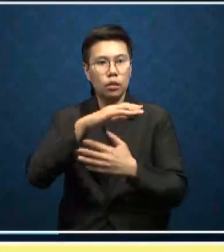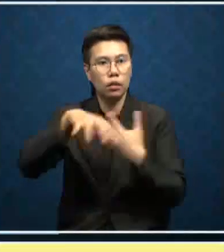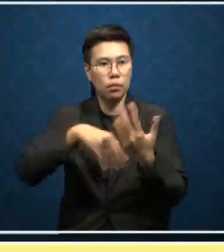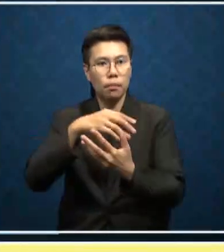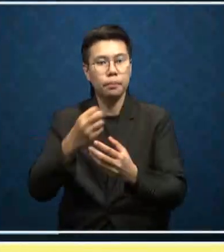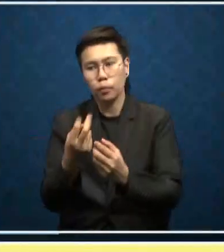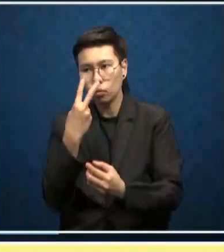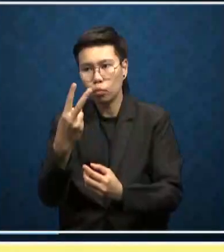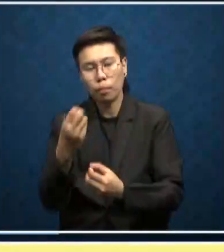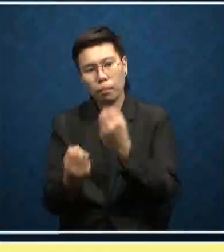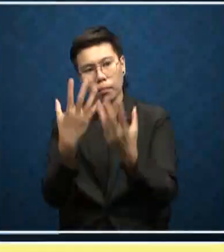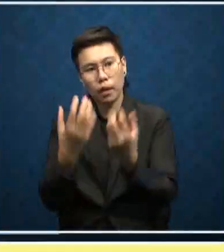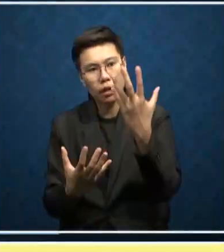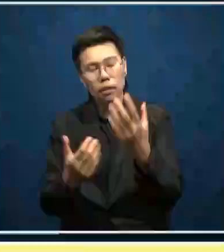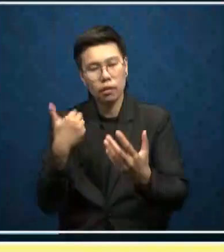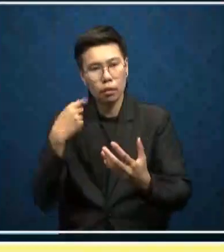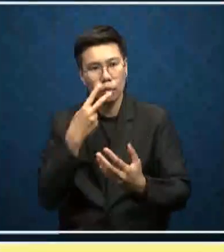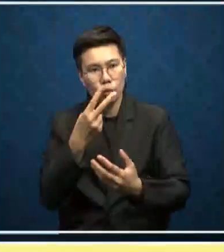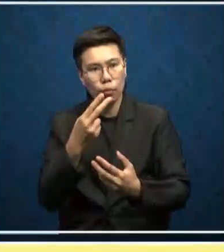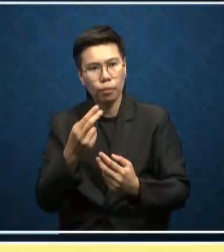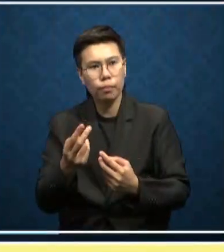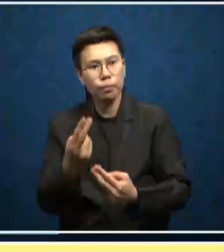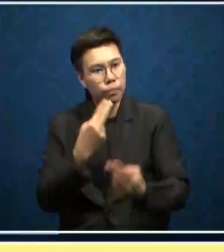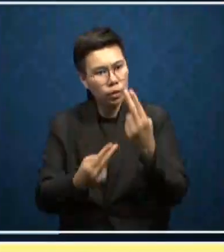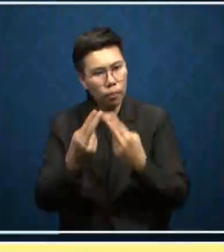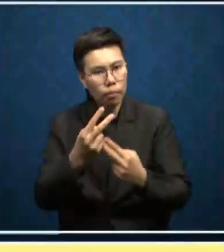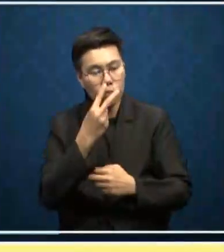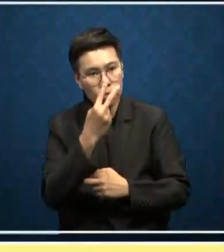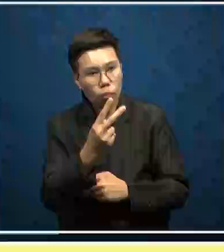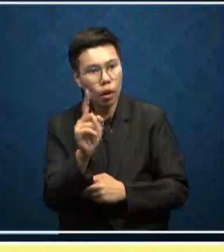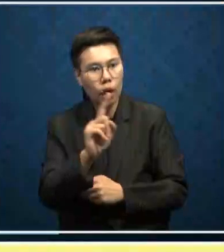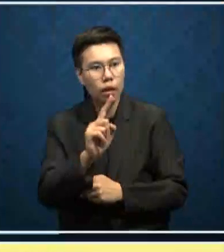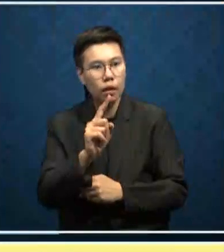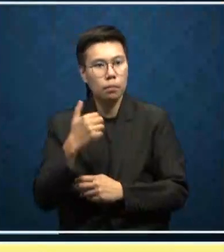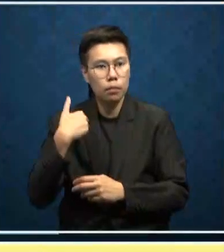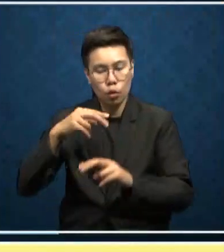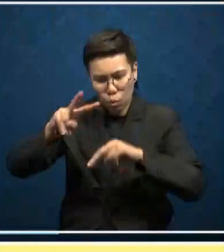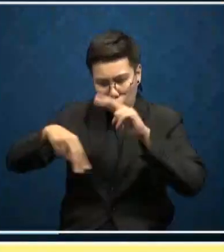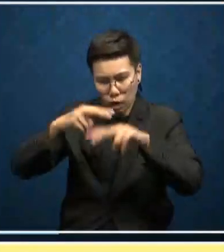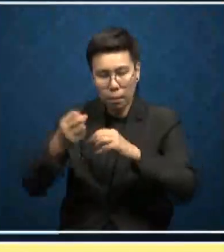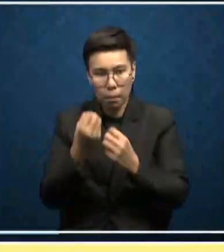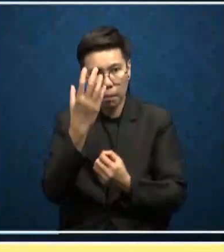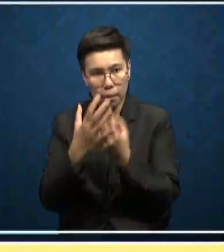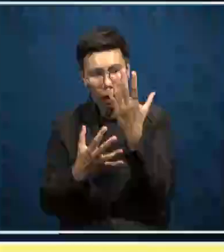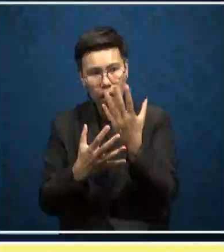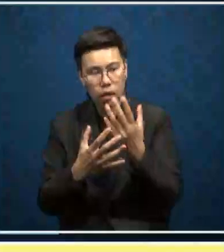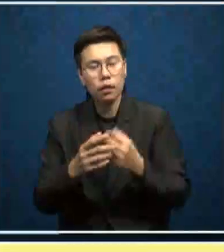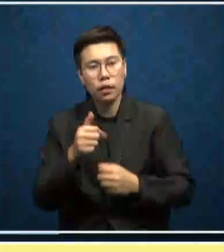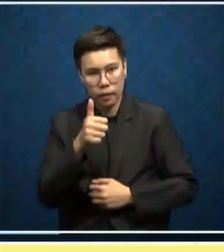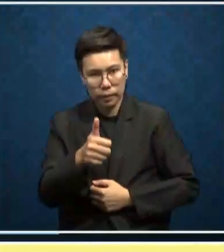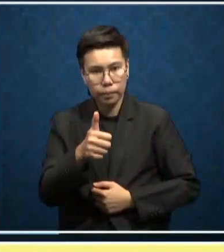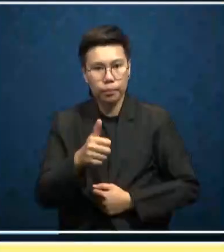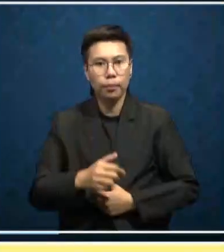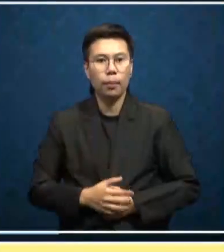เราไปเยี่บนะครับเยี่ยมชมแล้วก็เอ่อพบว่าเ่อการอนุรักษ์ป่าแบบนี้เป็นการอนุรักษ์ที่ยั่งยืน